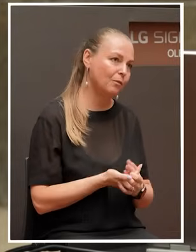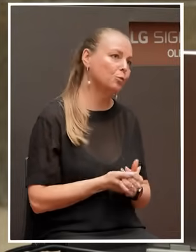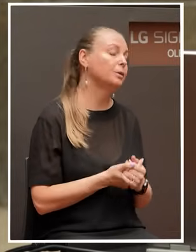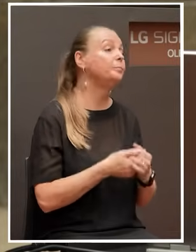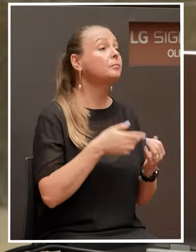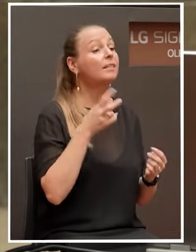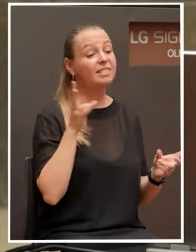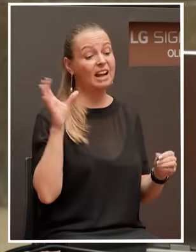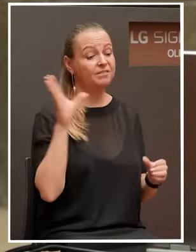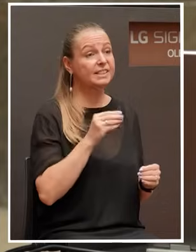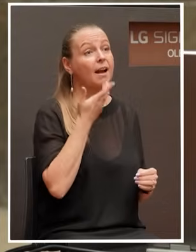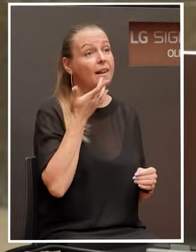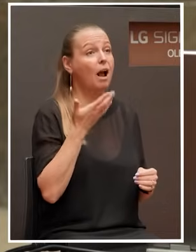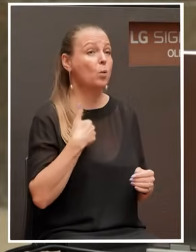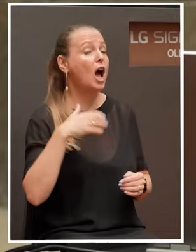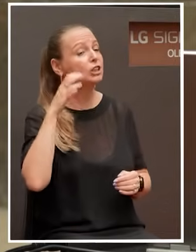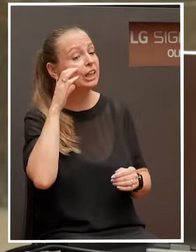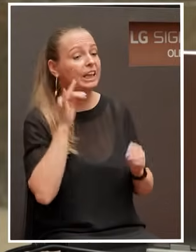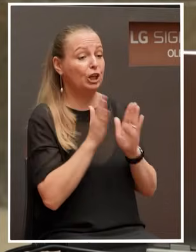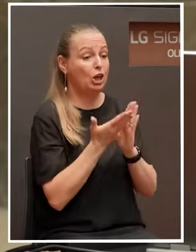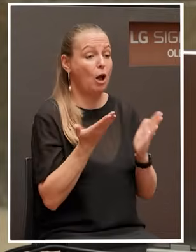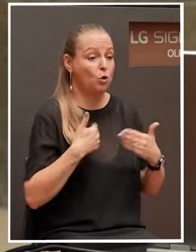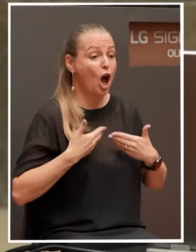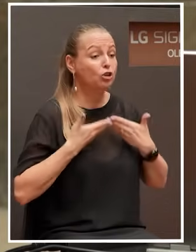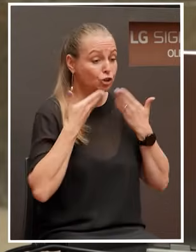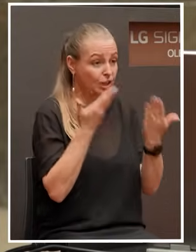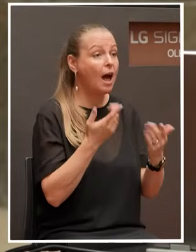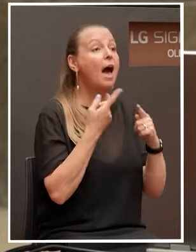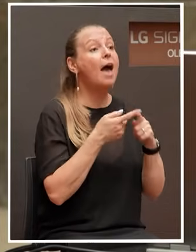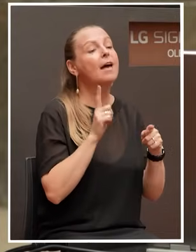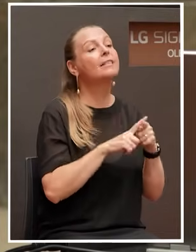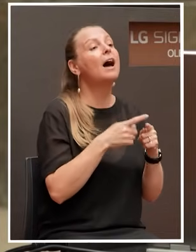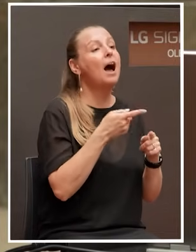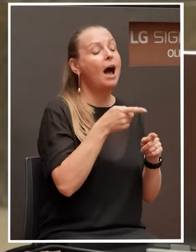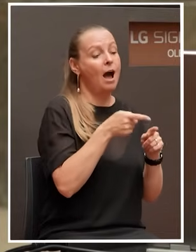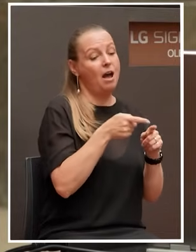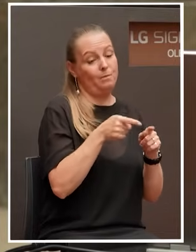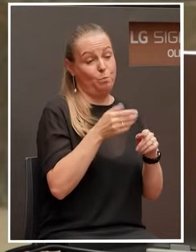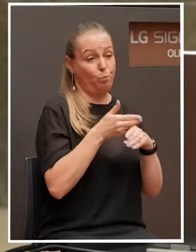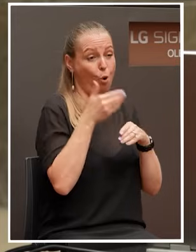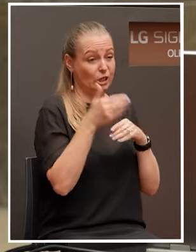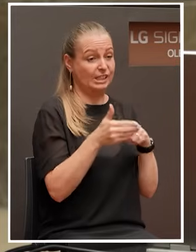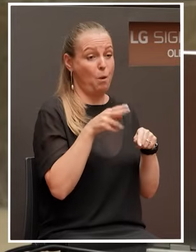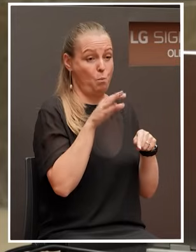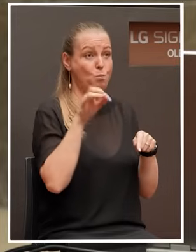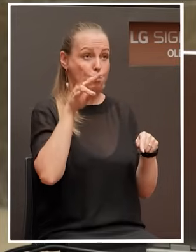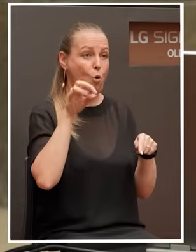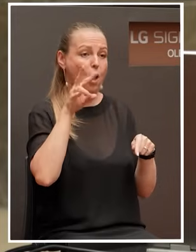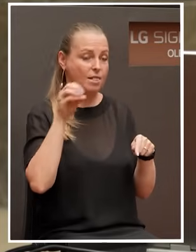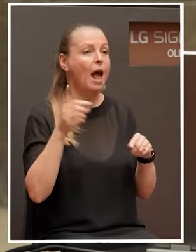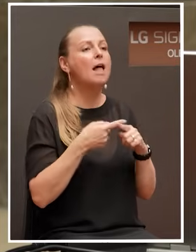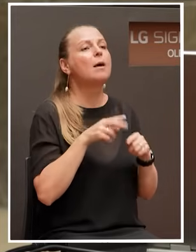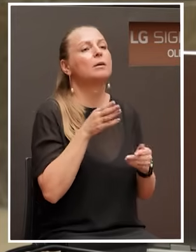на тех лекциях, которые я слушал, книгах, которые я читал, в общем, это предубеждение к позднему Моне, оно действительно очень прочно держится.